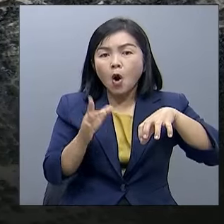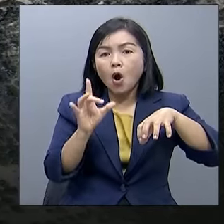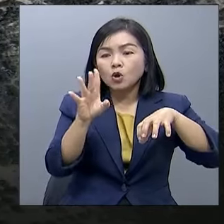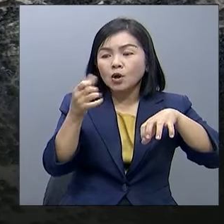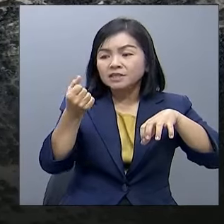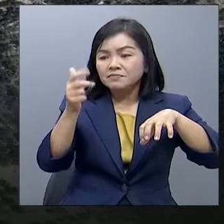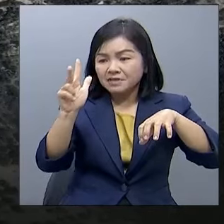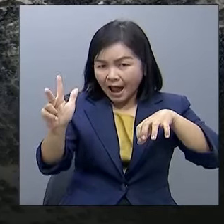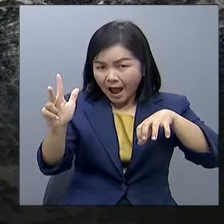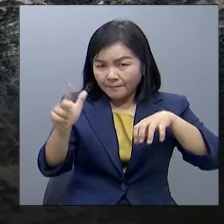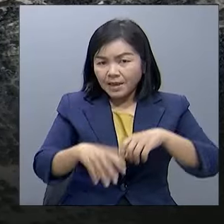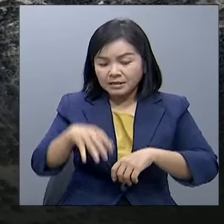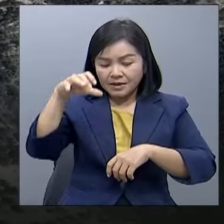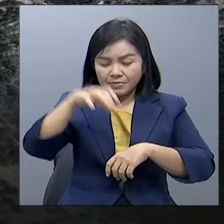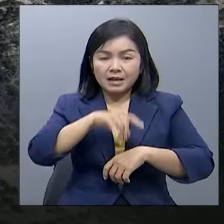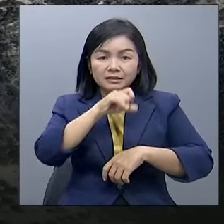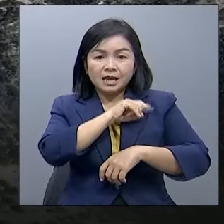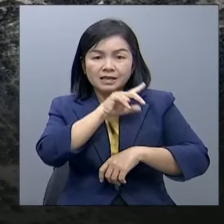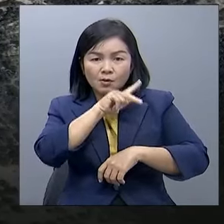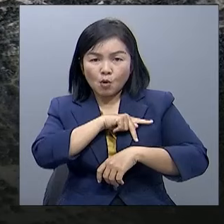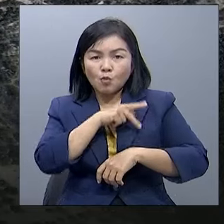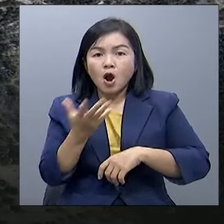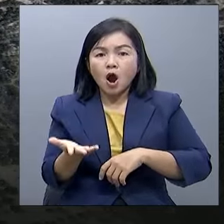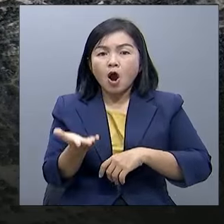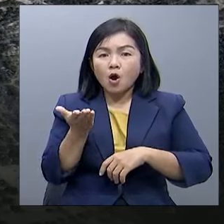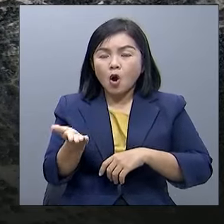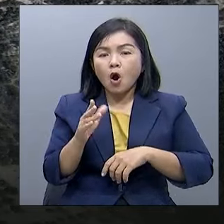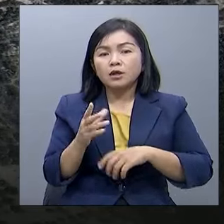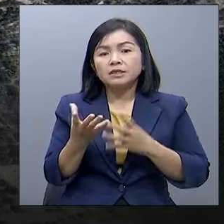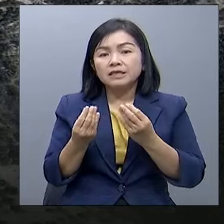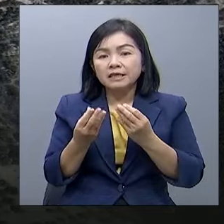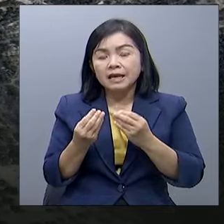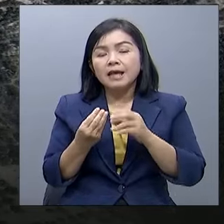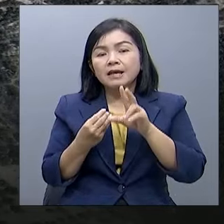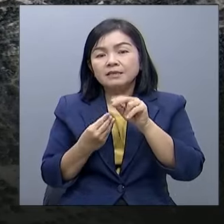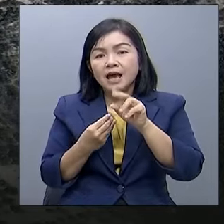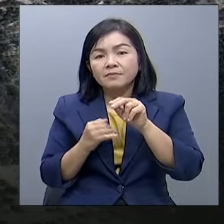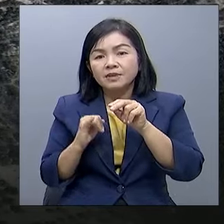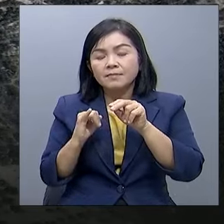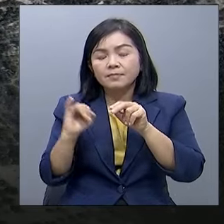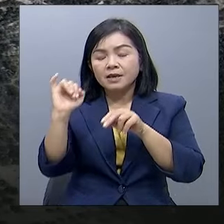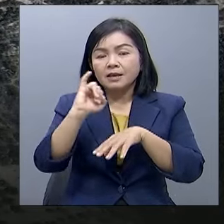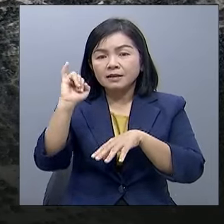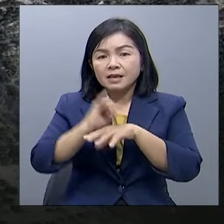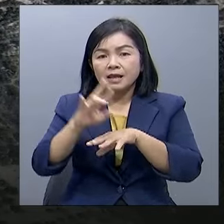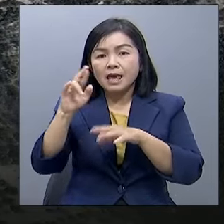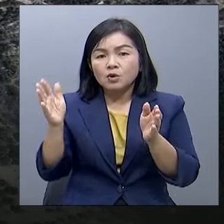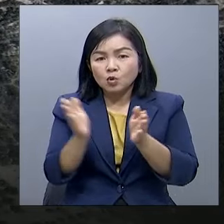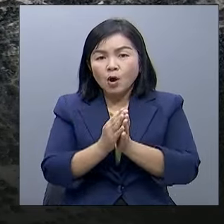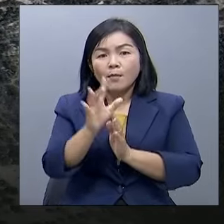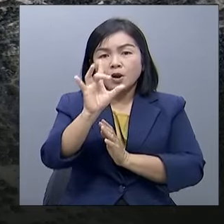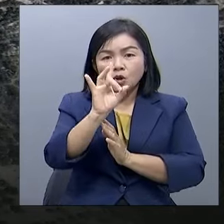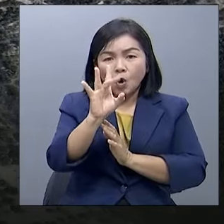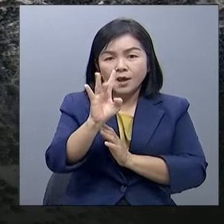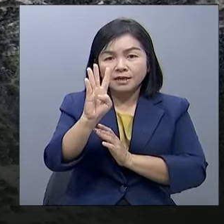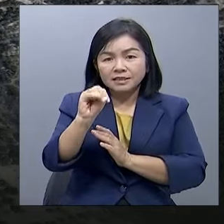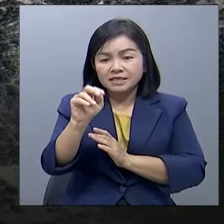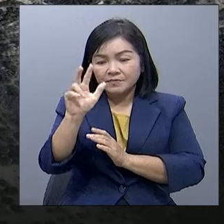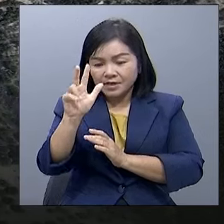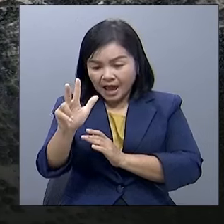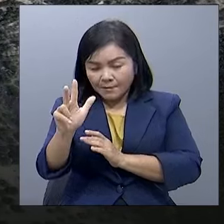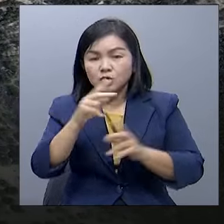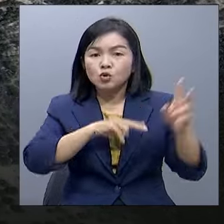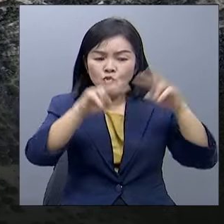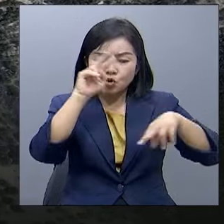ำนักงานพระพุทธศาสนาขออนุญาต30ไร่เท่ากับ143ไร่ทำให้ต้องตรวจสอบว่า